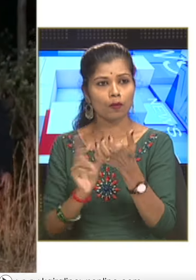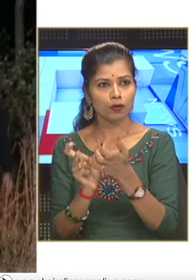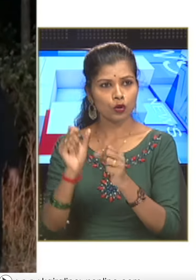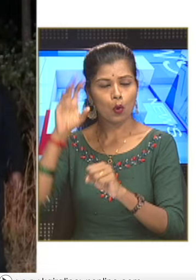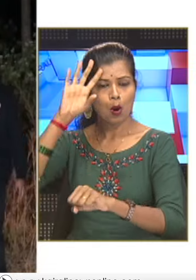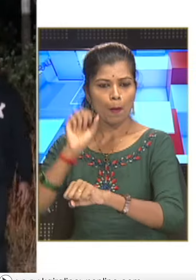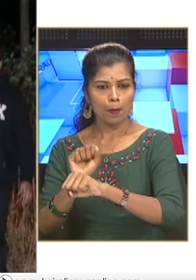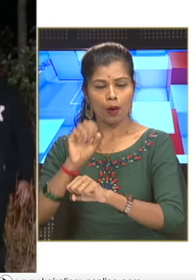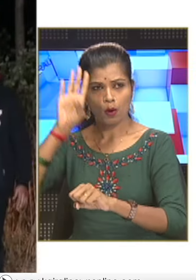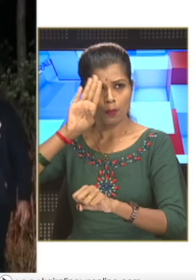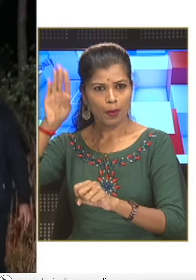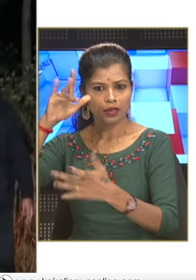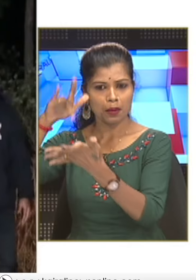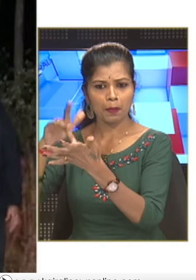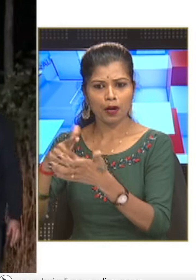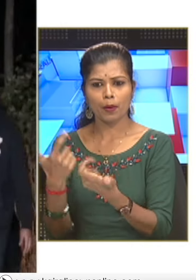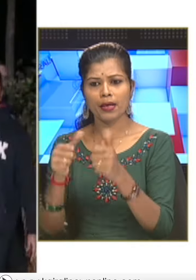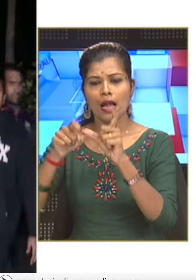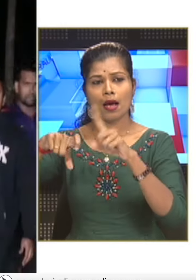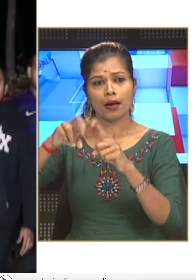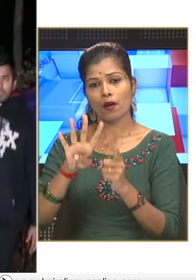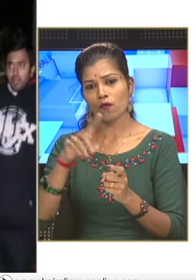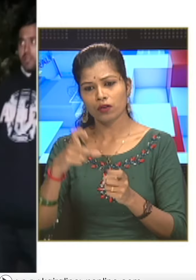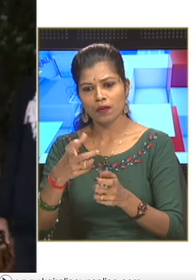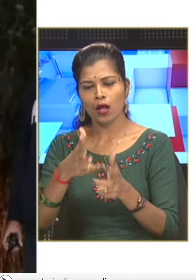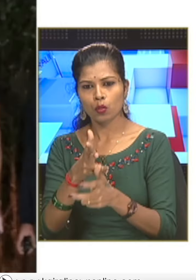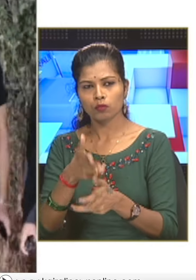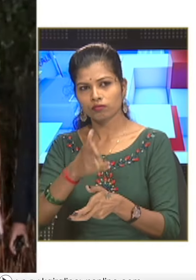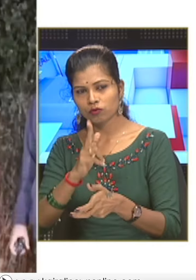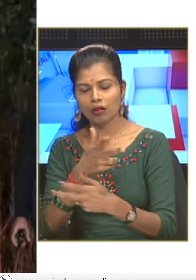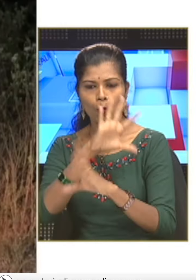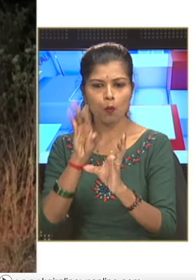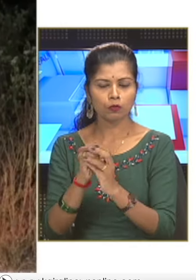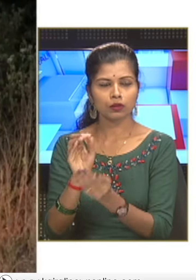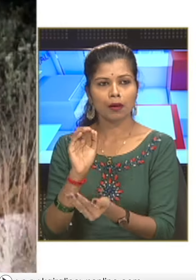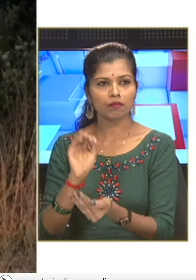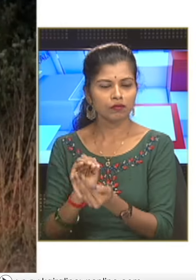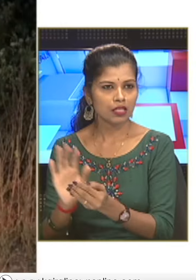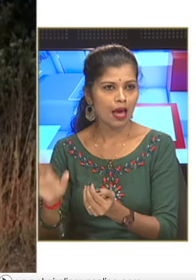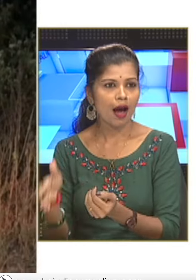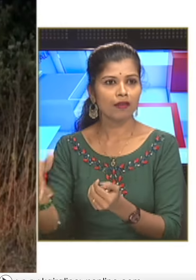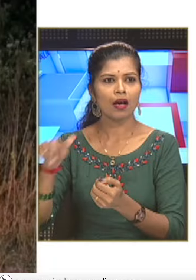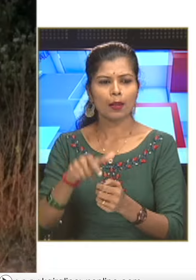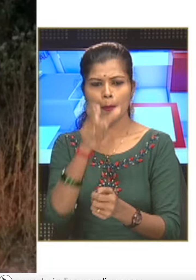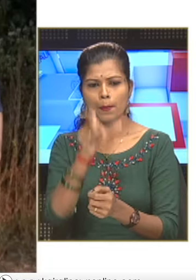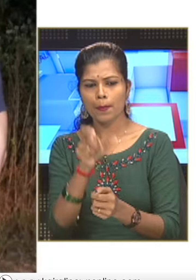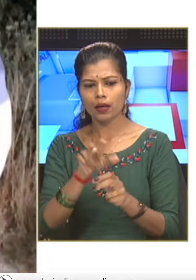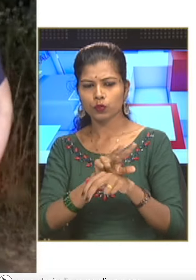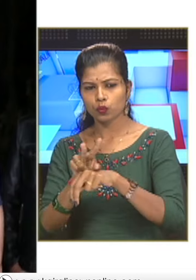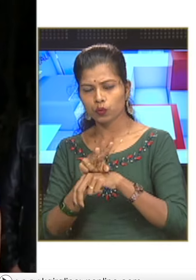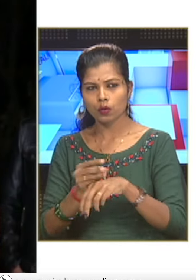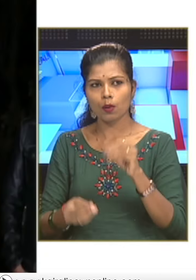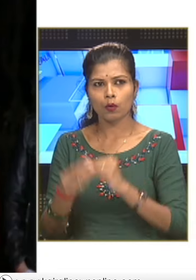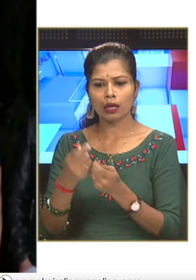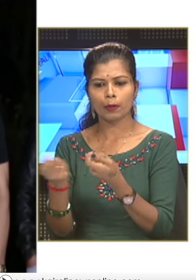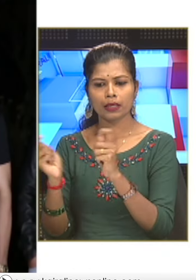ആയുധ ഇടപാടുകാരിൽ നിന്ന് എകെ 47 തോക്കുകൾ വാങ്ങിയതെന്നാണ് പോലീസ് വൃത്തങ്ങൾ നൽകുന്ന സൂചന താരത്തെ സൂക്ഷ്മമായി നിരീക്ഷിക്കാൻ ബിഷ്ണോയ് അധോലോക